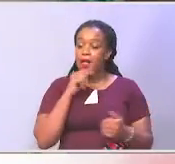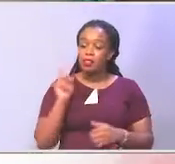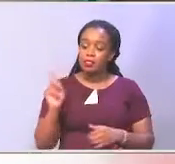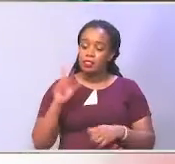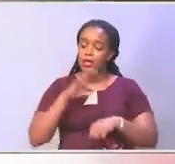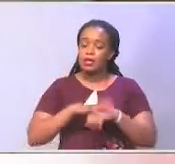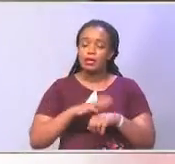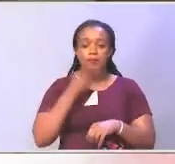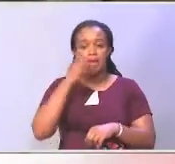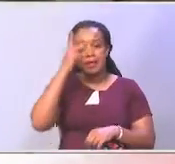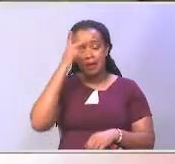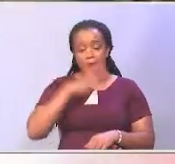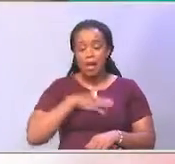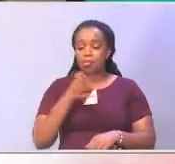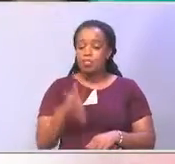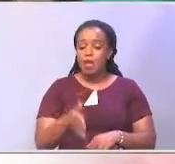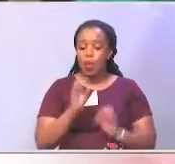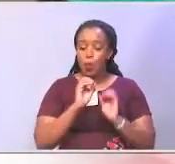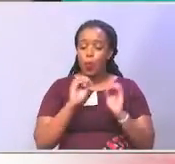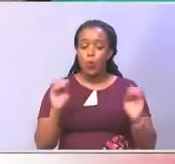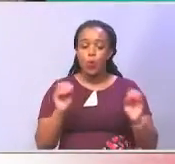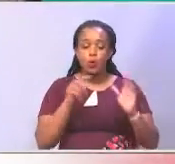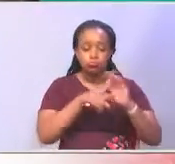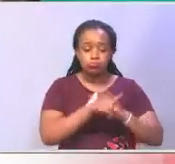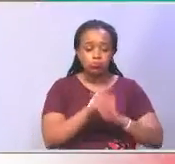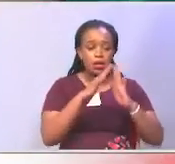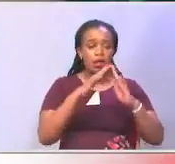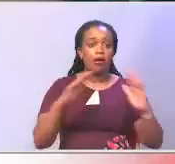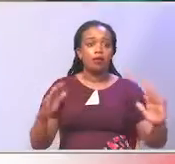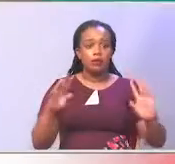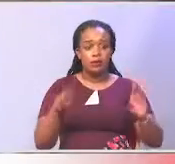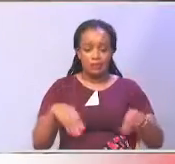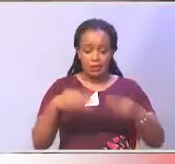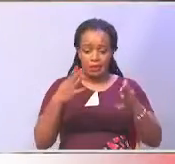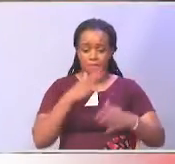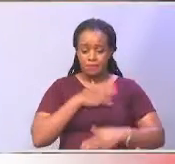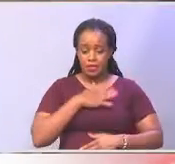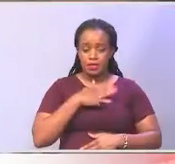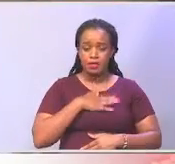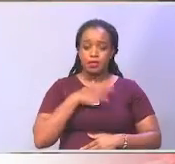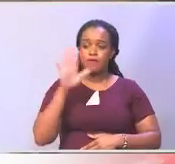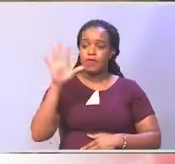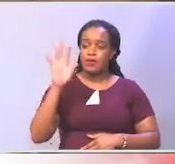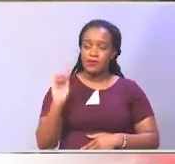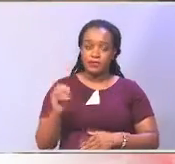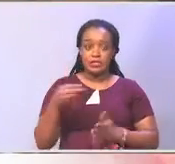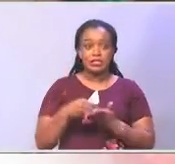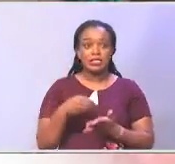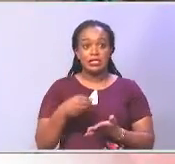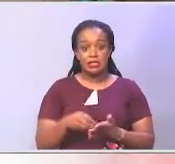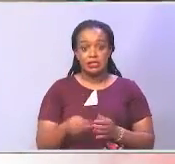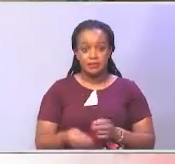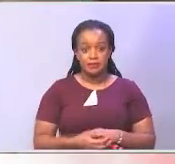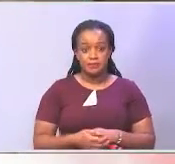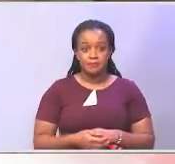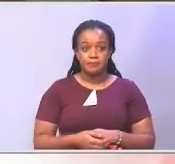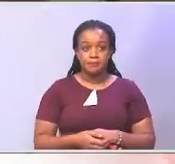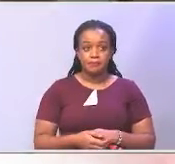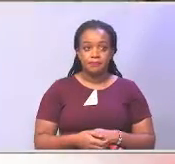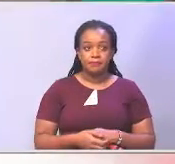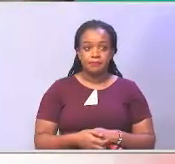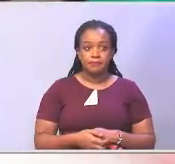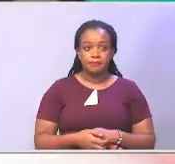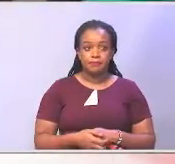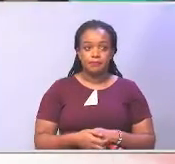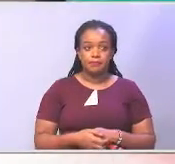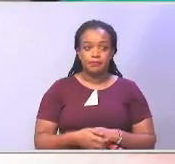nyumba alimu nilale na ye na kanipia 50 nikajifanya ni maokota juu alikuanga na pesa tu